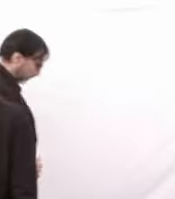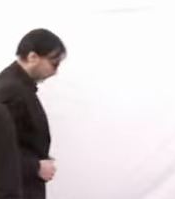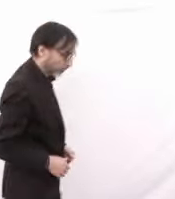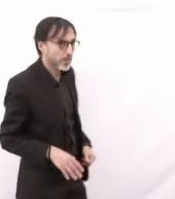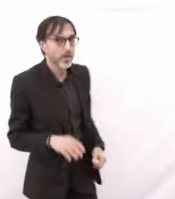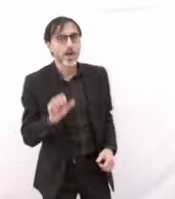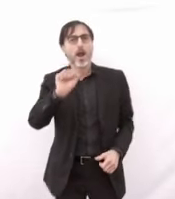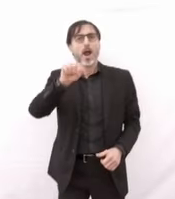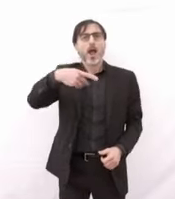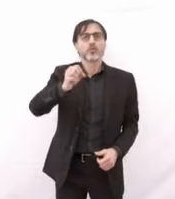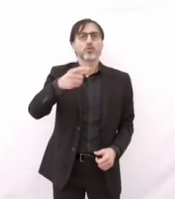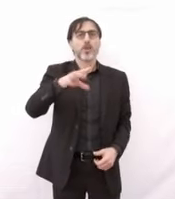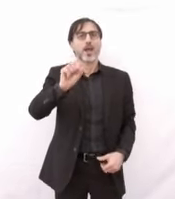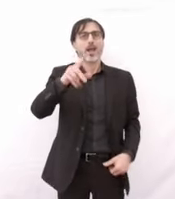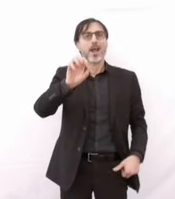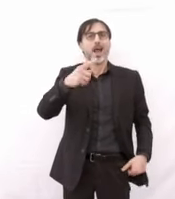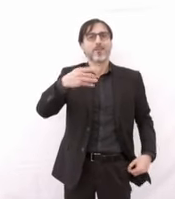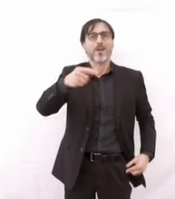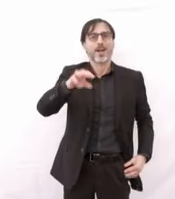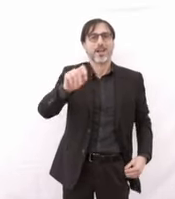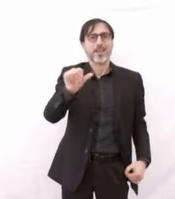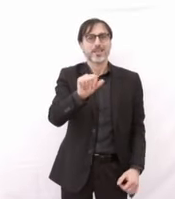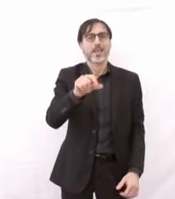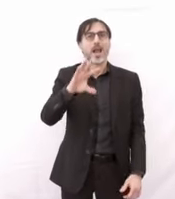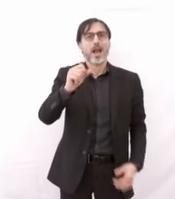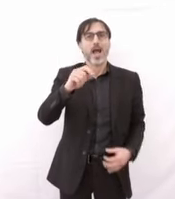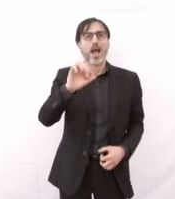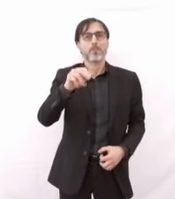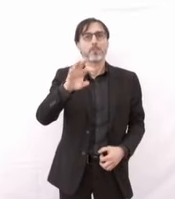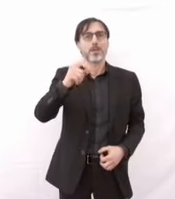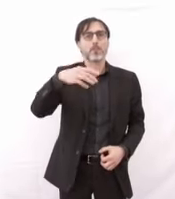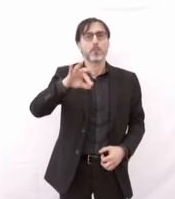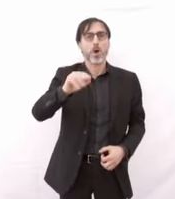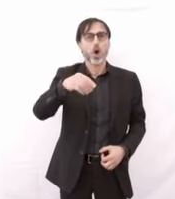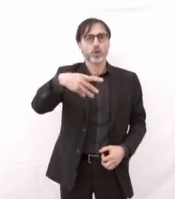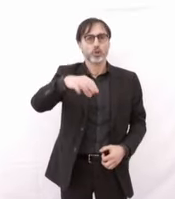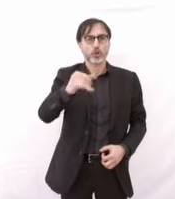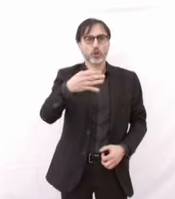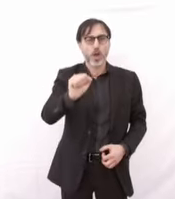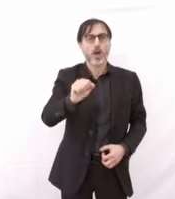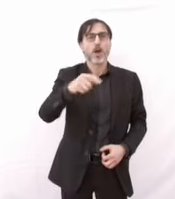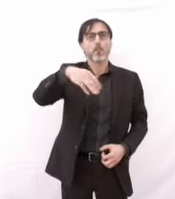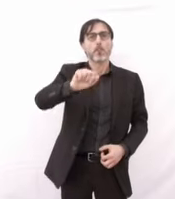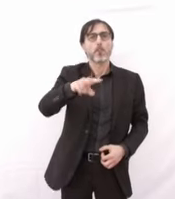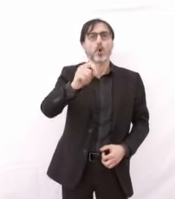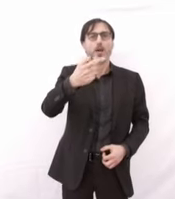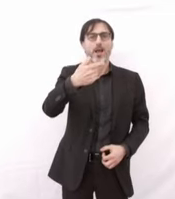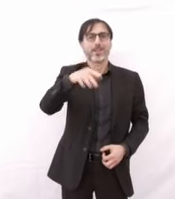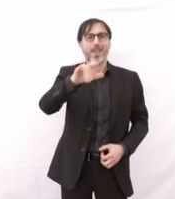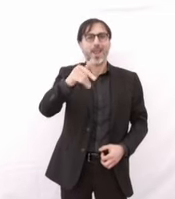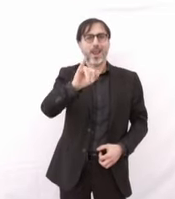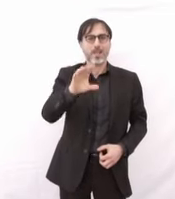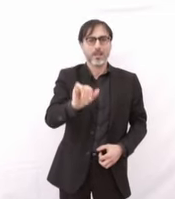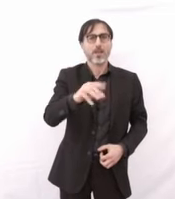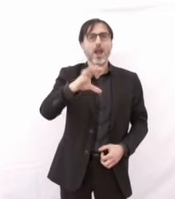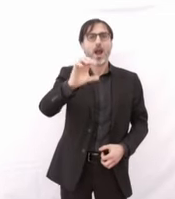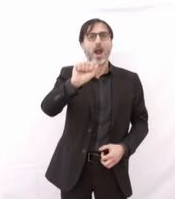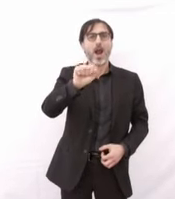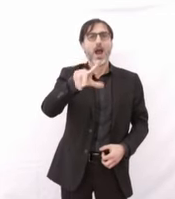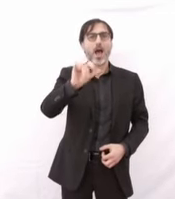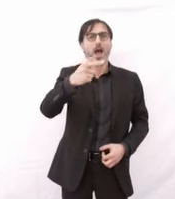Angela Calvanese, Carmine Moccia, Valeria Moratello, Giovanni